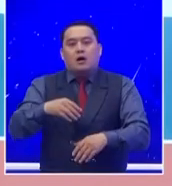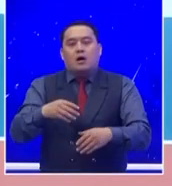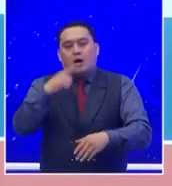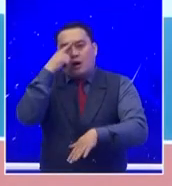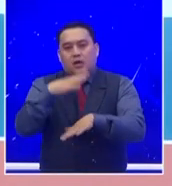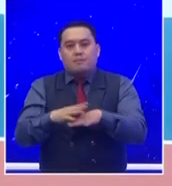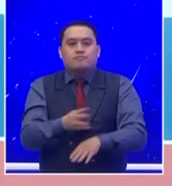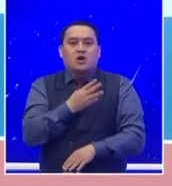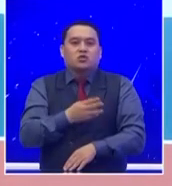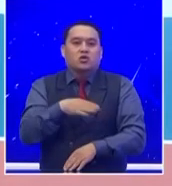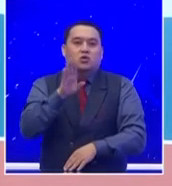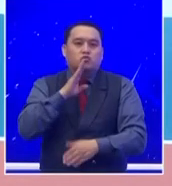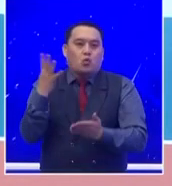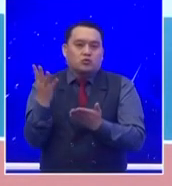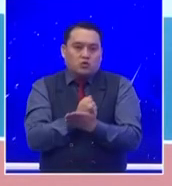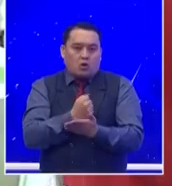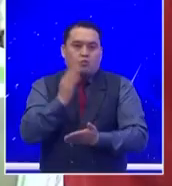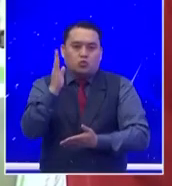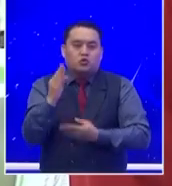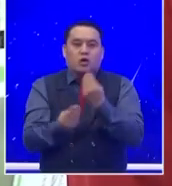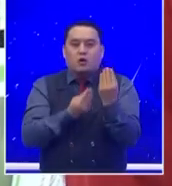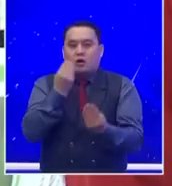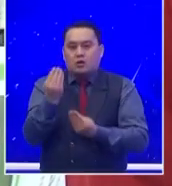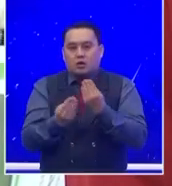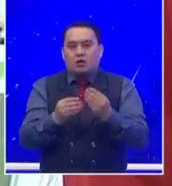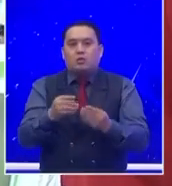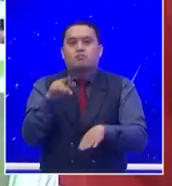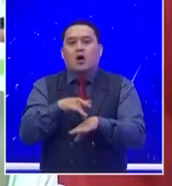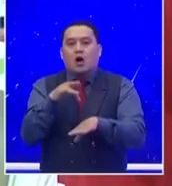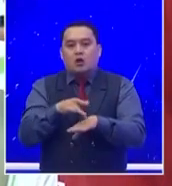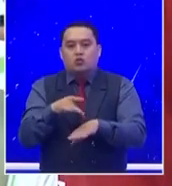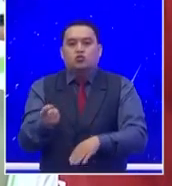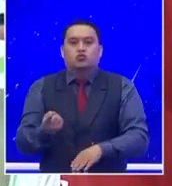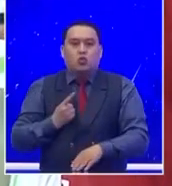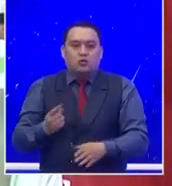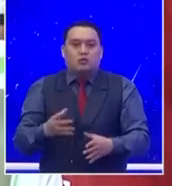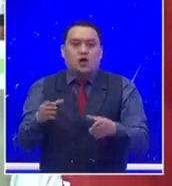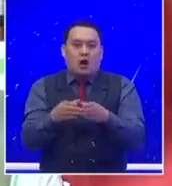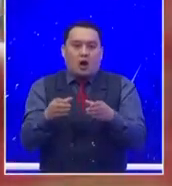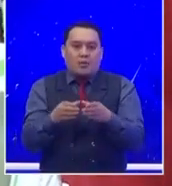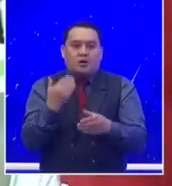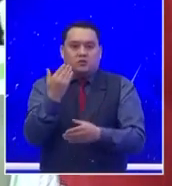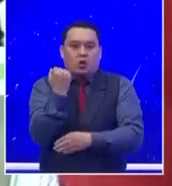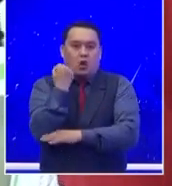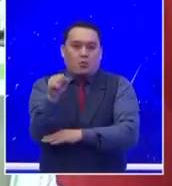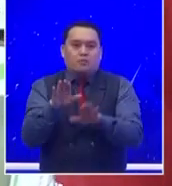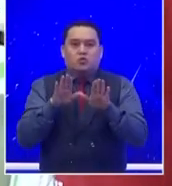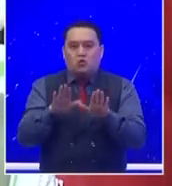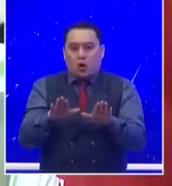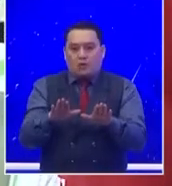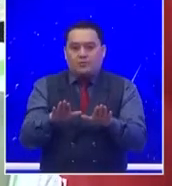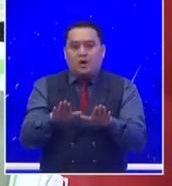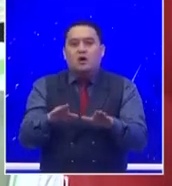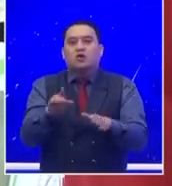области пожелал девушкам удачи в предстоящих играх и отметил что тал курганские болельщики ждут от своей команды только побед